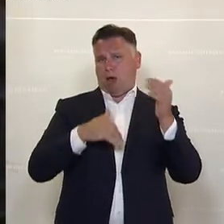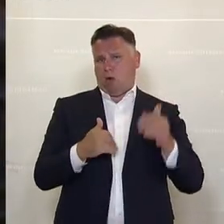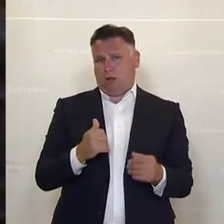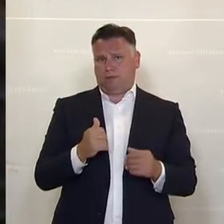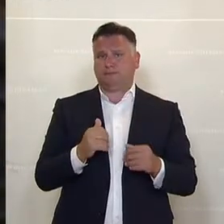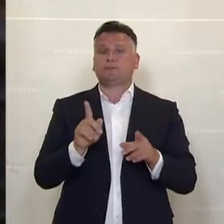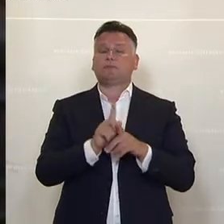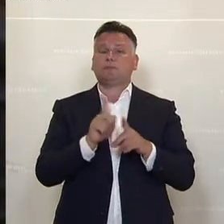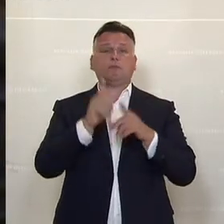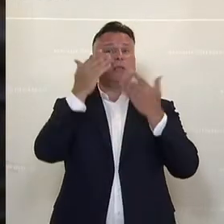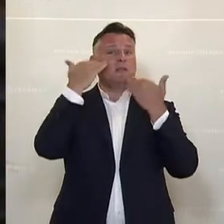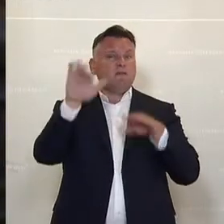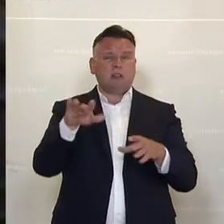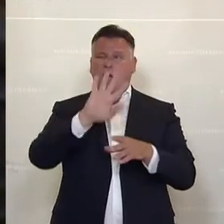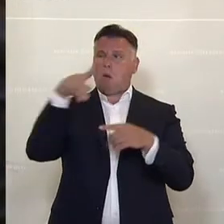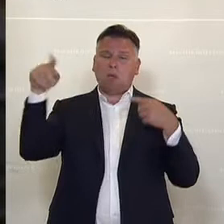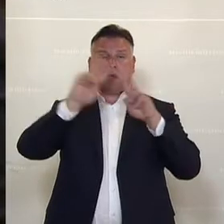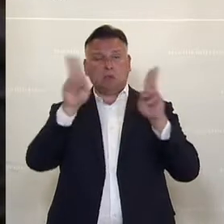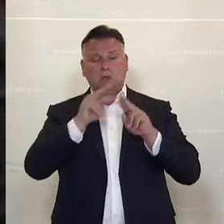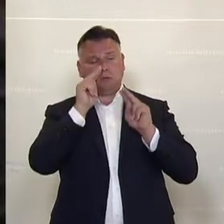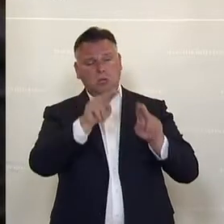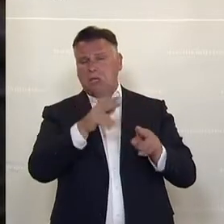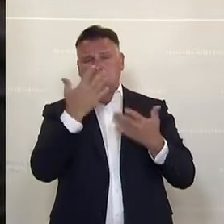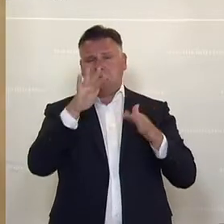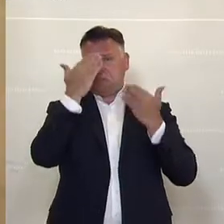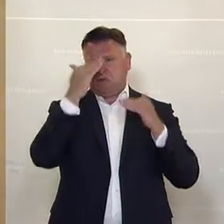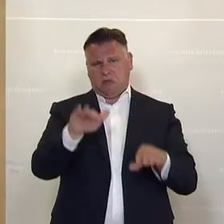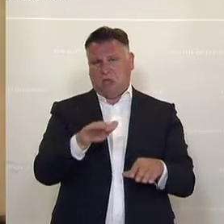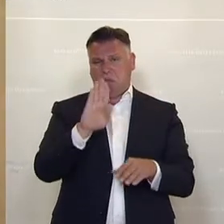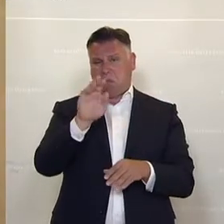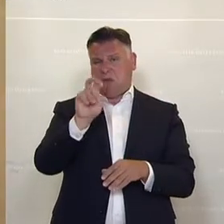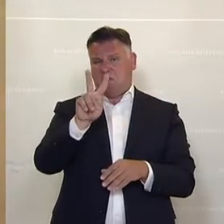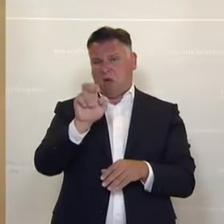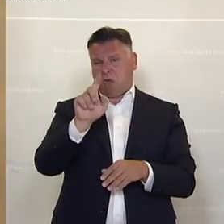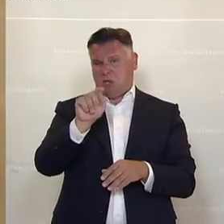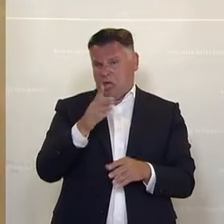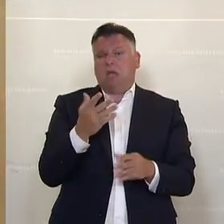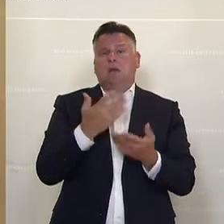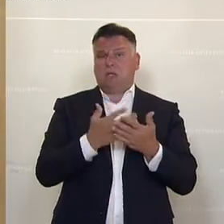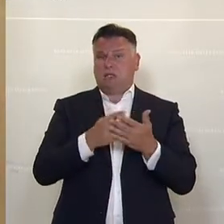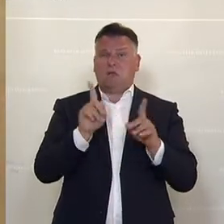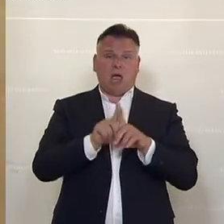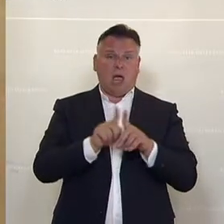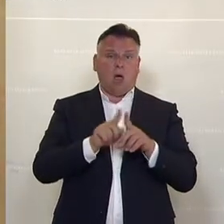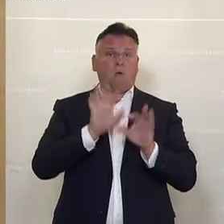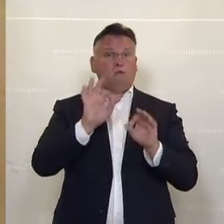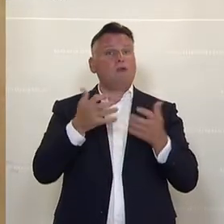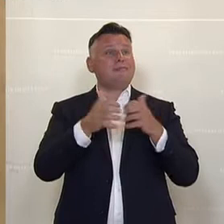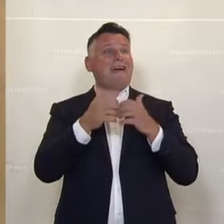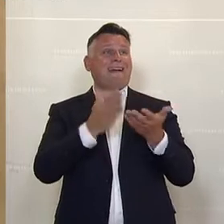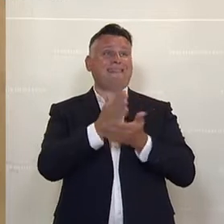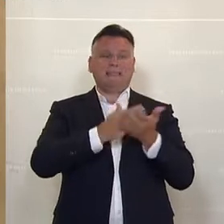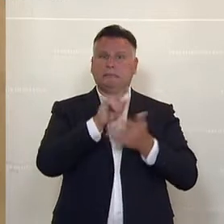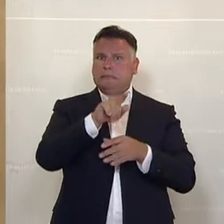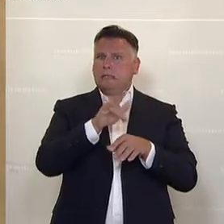eben auch der Vertrauensverlust der internationalen Partnerdienste, aber auch der Bevölkerung. Und gerade im sensiblen Bereich der Nachrichtendienste ist